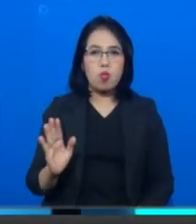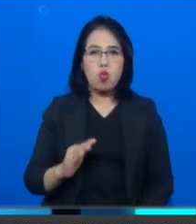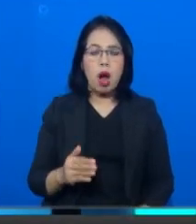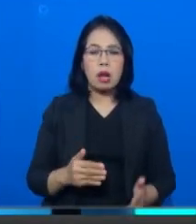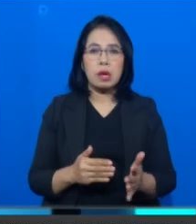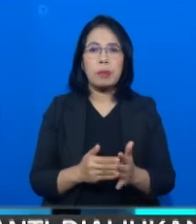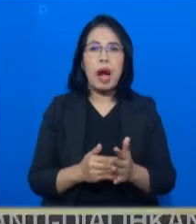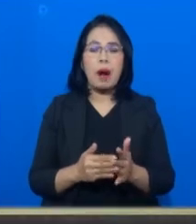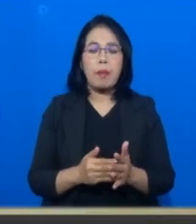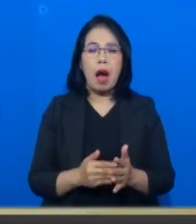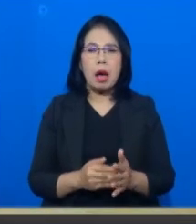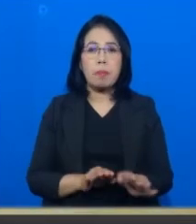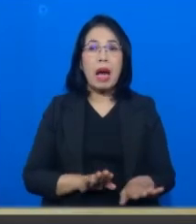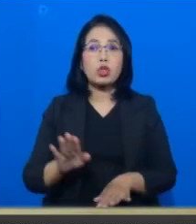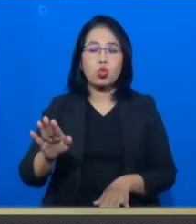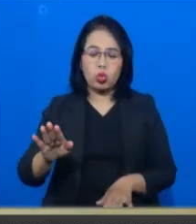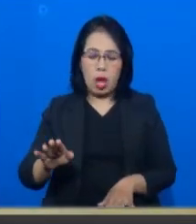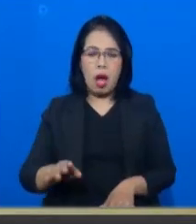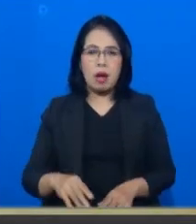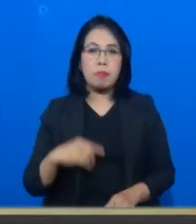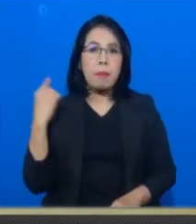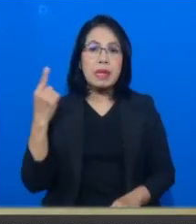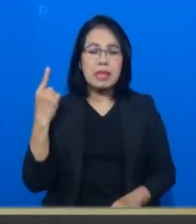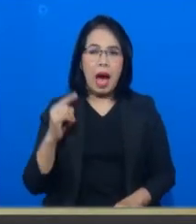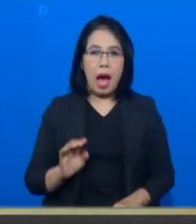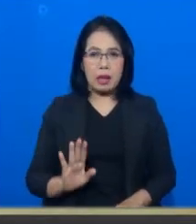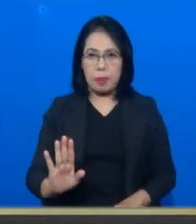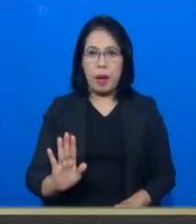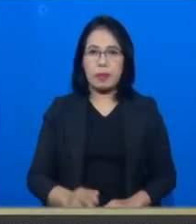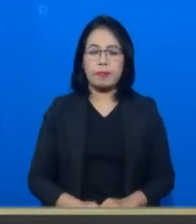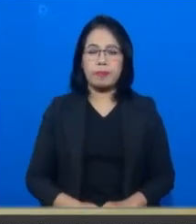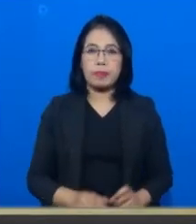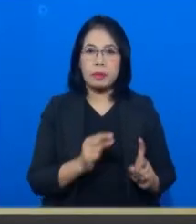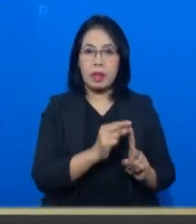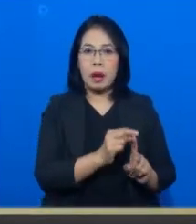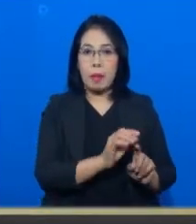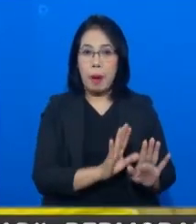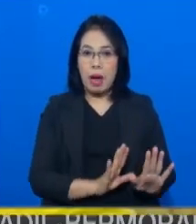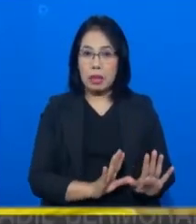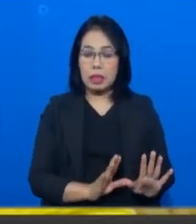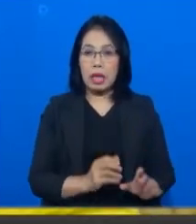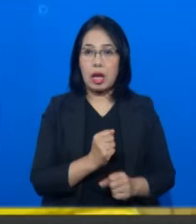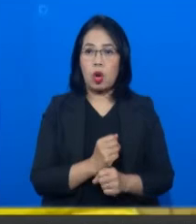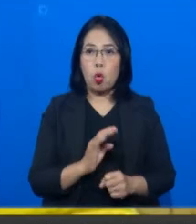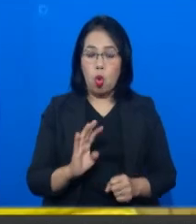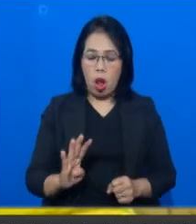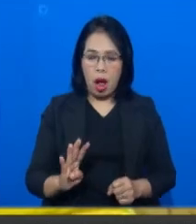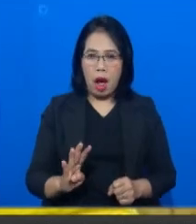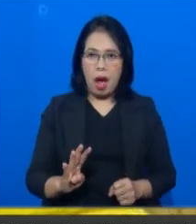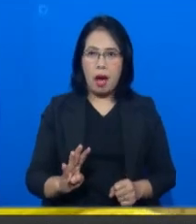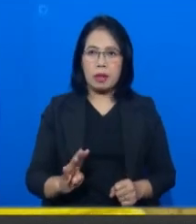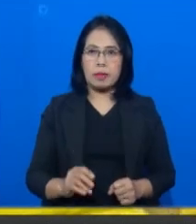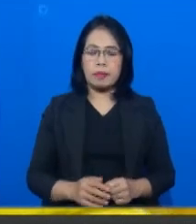pemerintahan Prabowo Gibran ke depan. Sejauh ini, Partai Golkar sendiri dalam konferensi persnya pada Minggu sore menyebut,